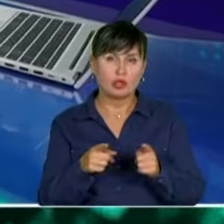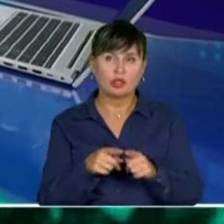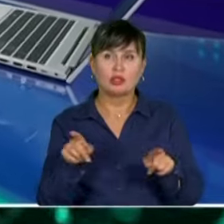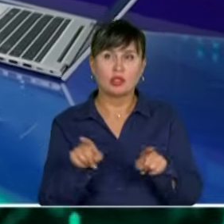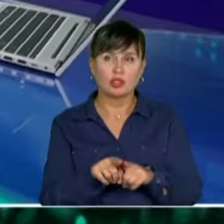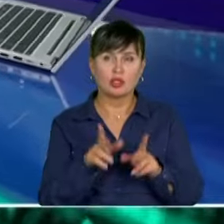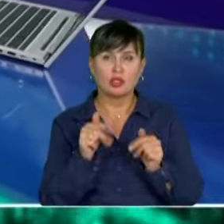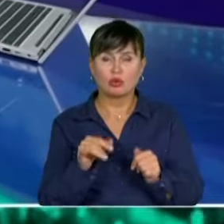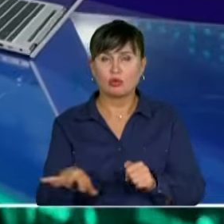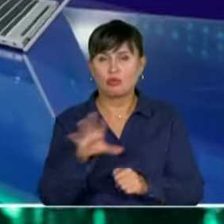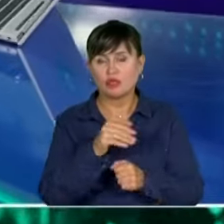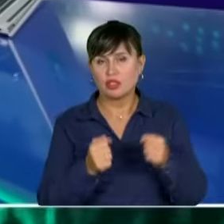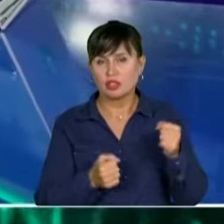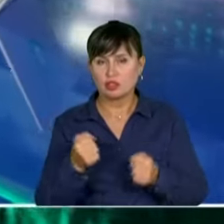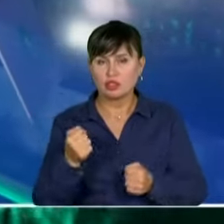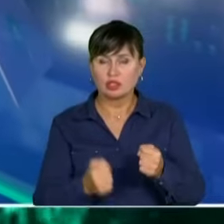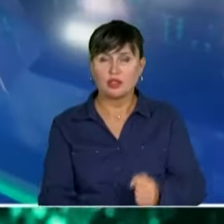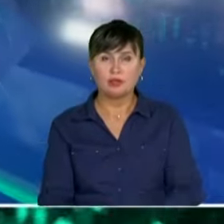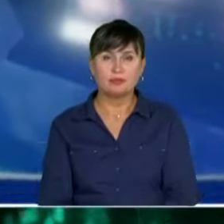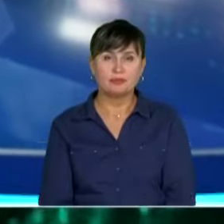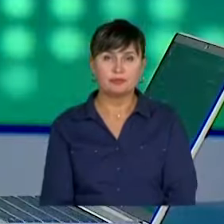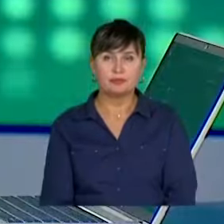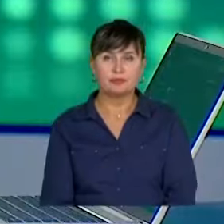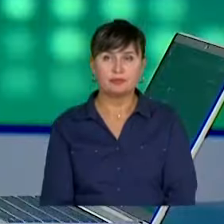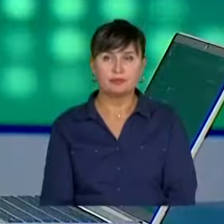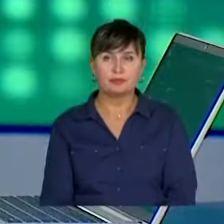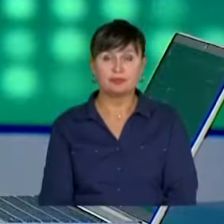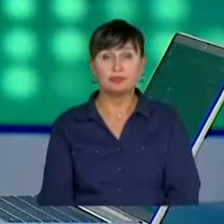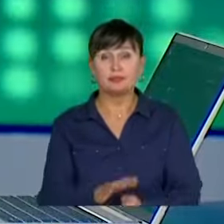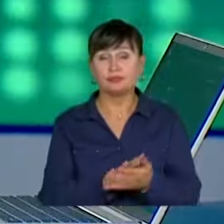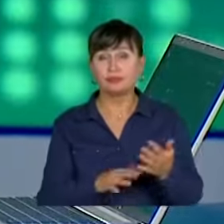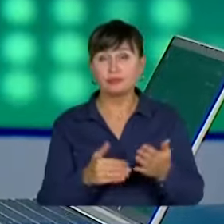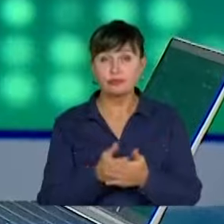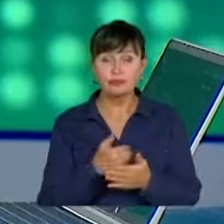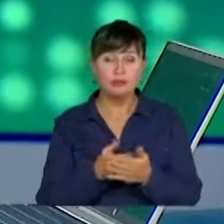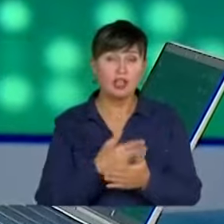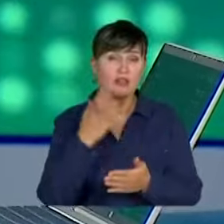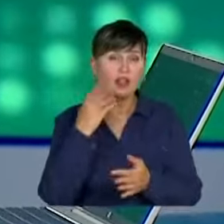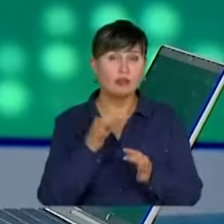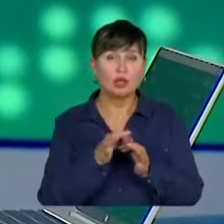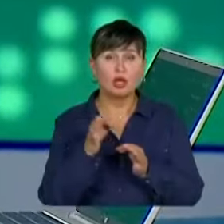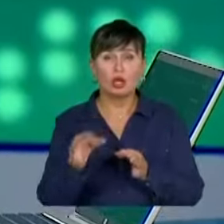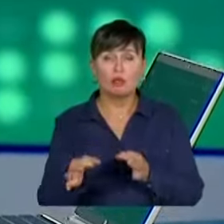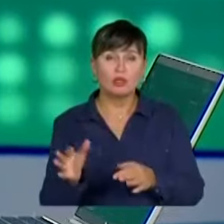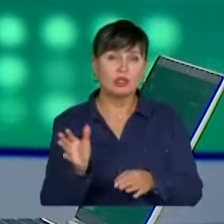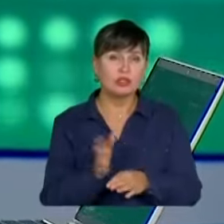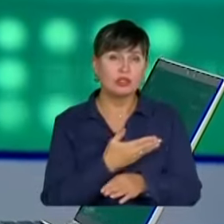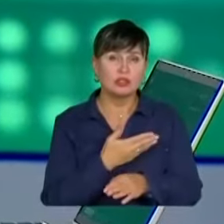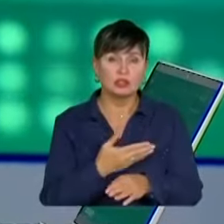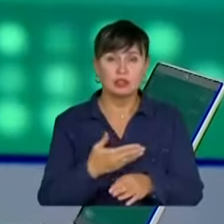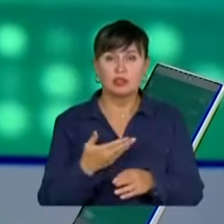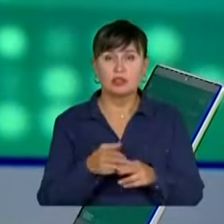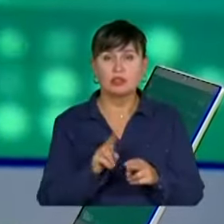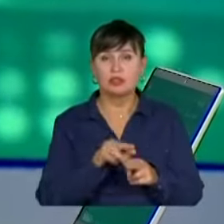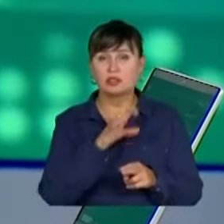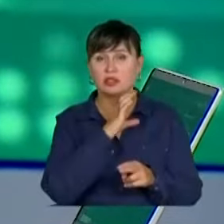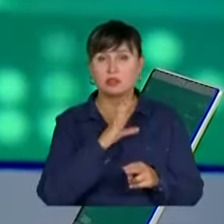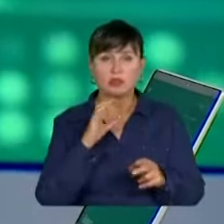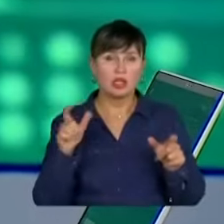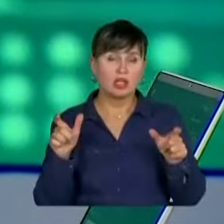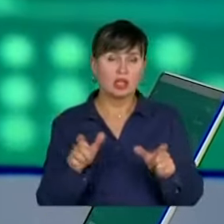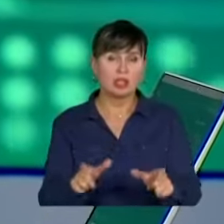же, как и у водителей машин. А мы продолжаем. В Алматинской области сняли введенный из-за сибирской язвы